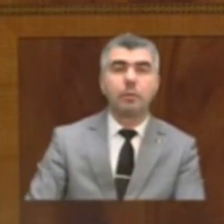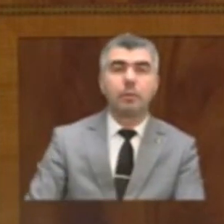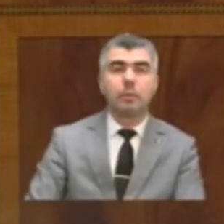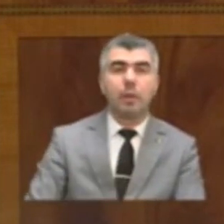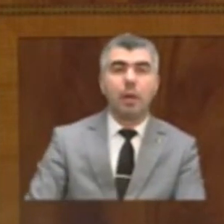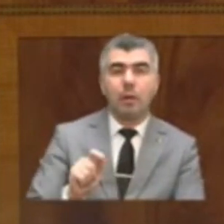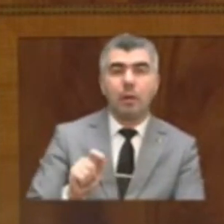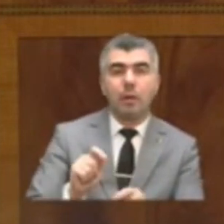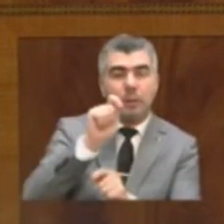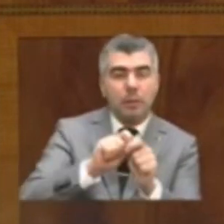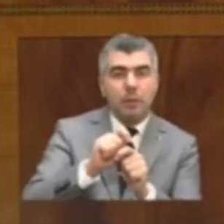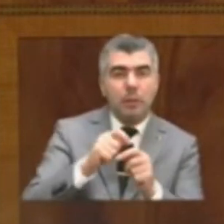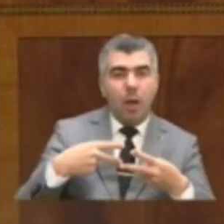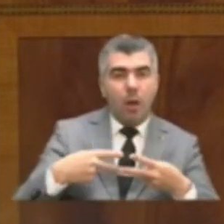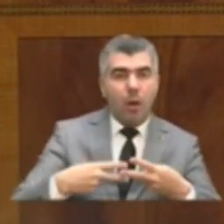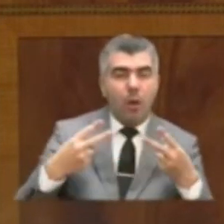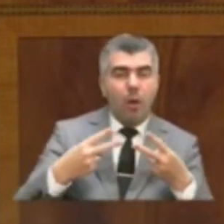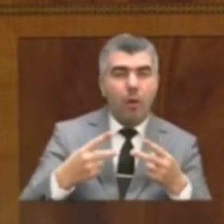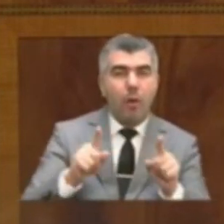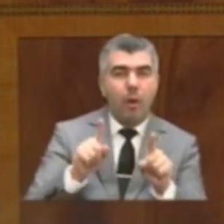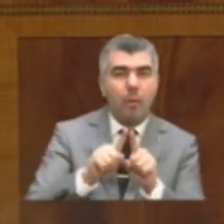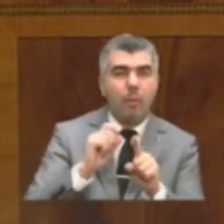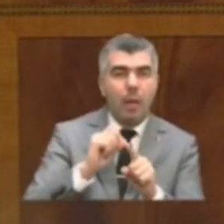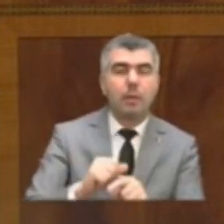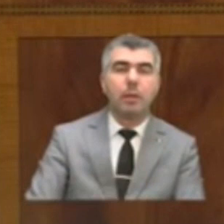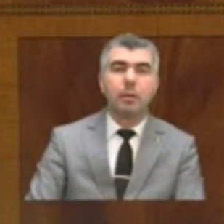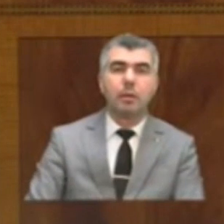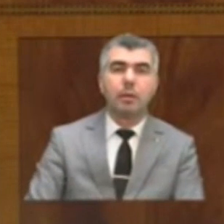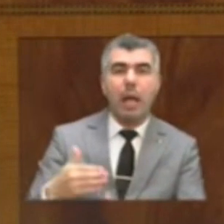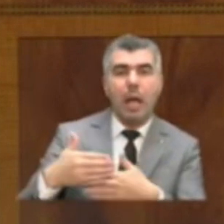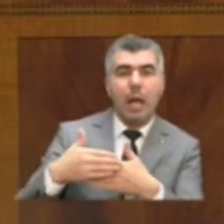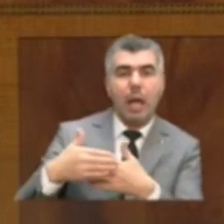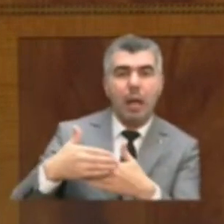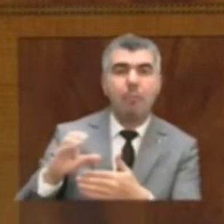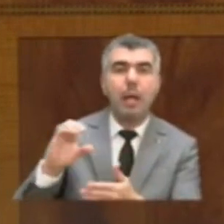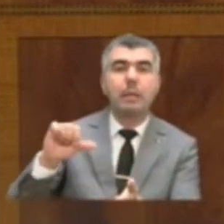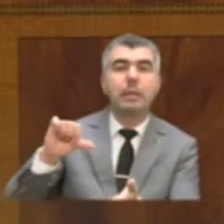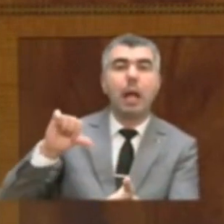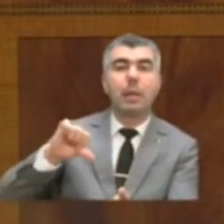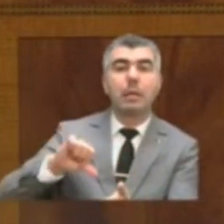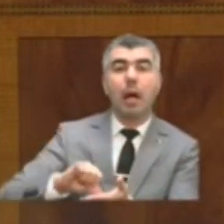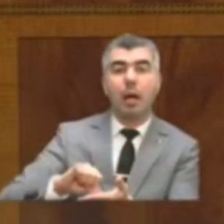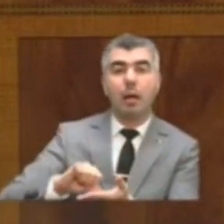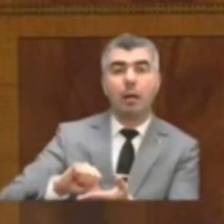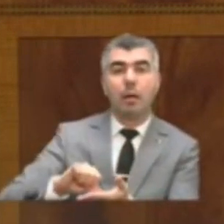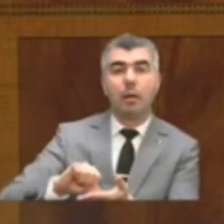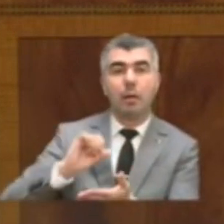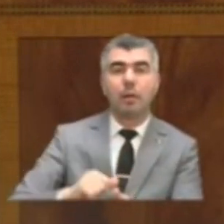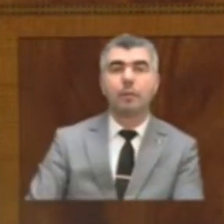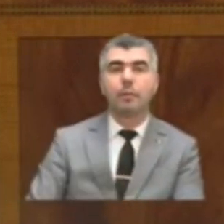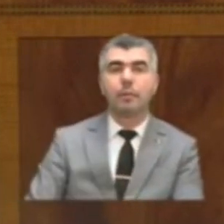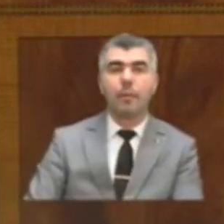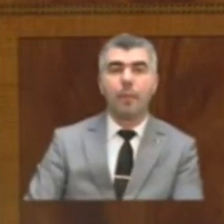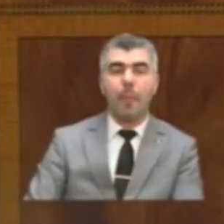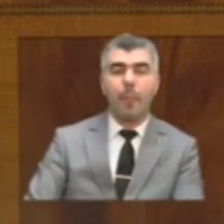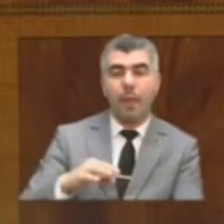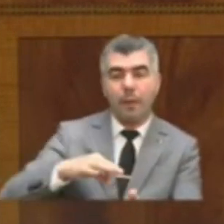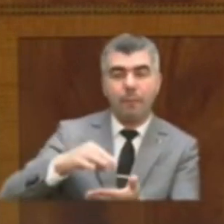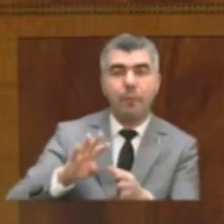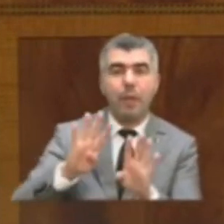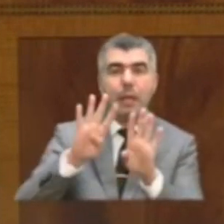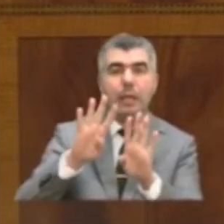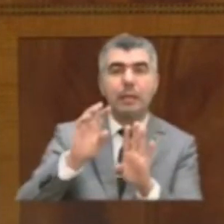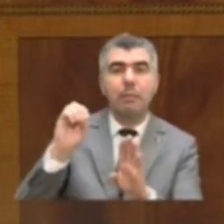دراسة كذلك منطقة سيدي رحال جنوب الدار البيضاء واللي غادي تكون فيها سقي ديال